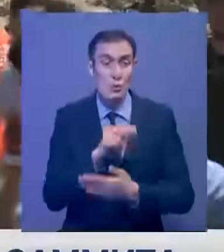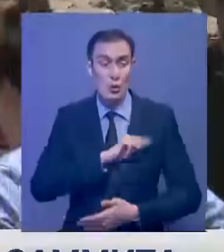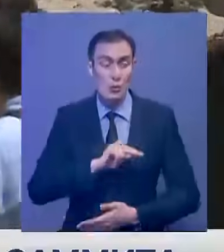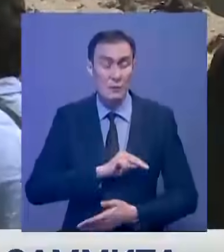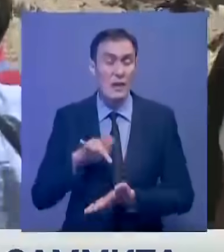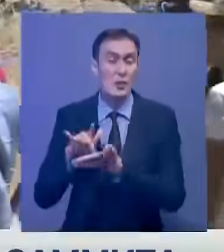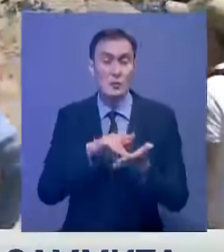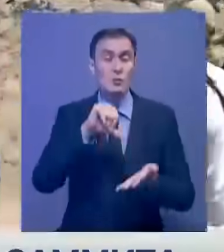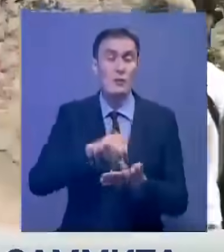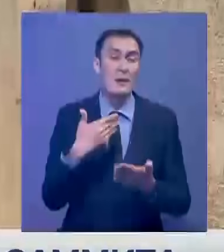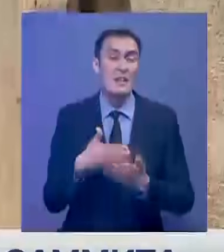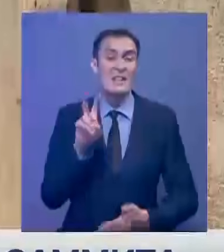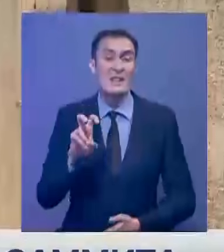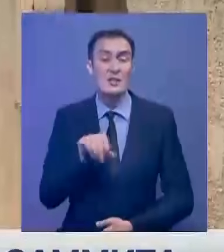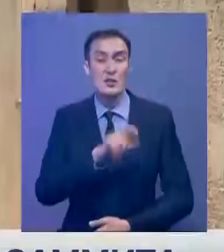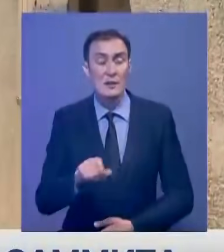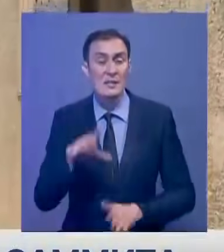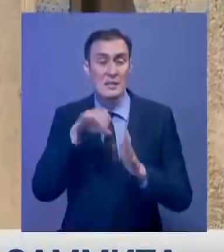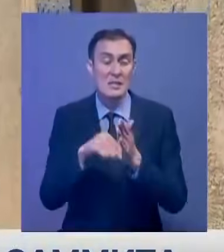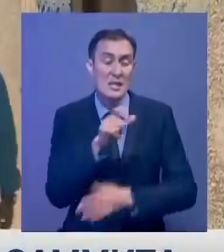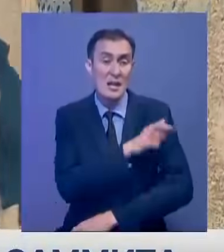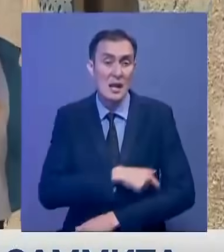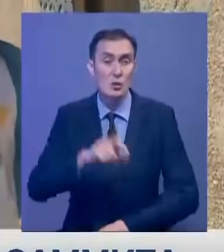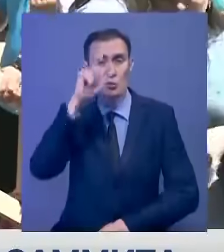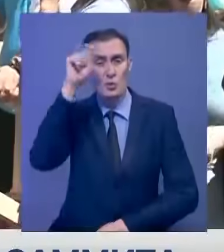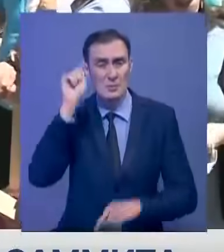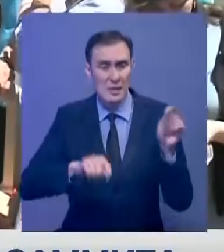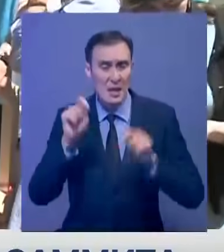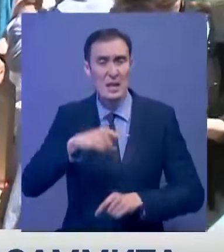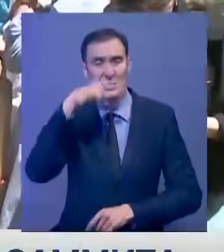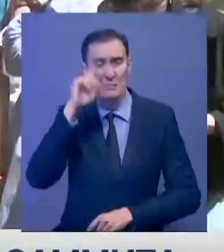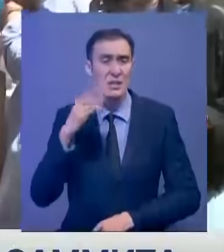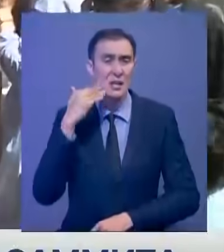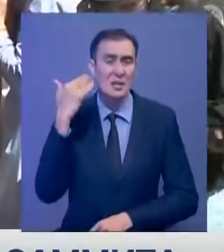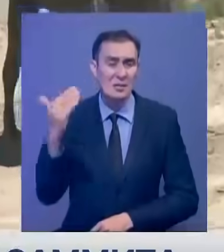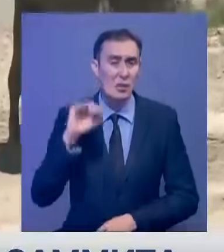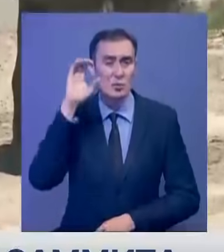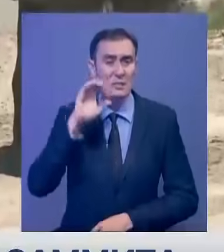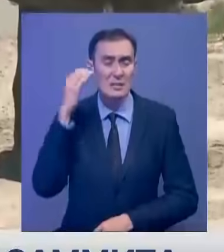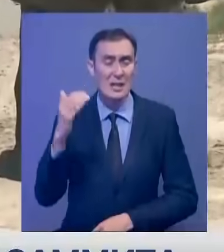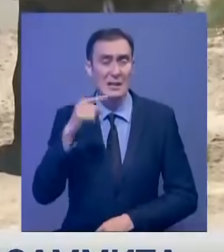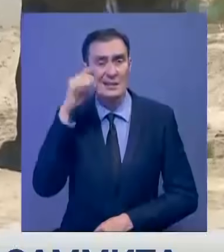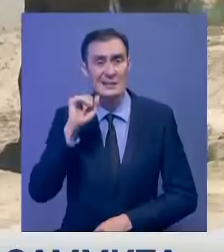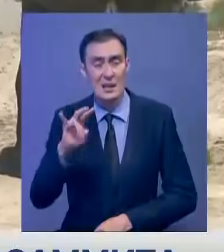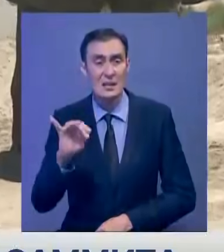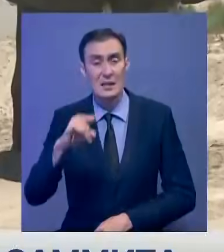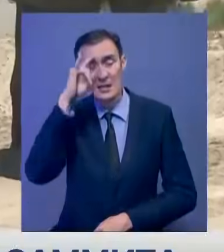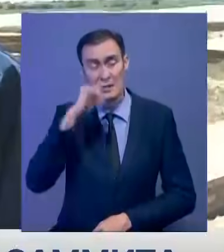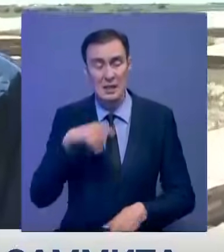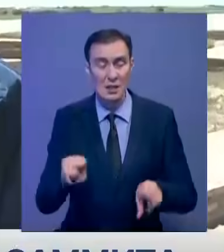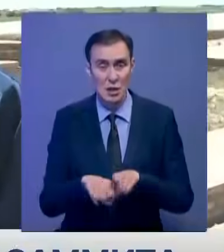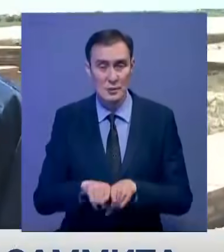экскурсию вышли порядка 200 человек. Среди них делегаты из Турции, Азербайджана, Татарстана, Узбекистана, Кыргызстана и